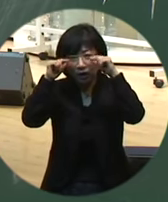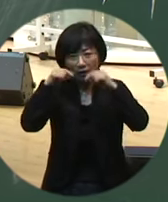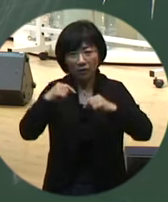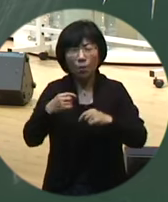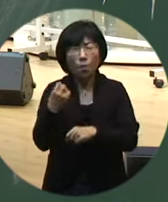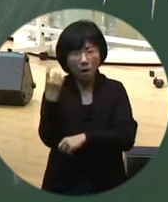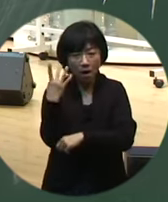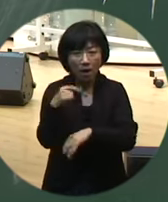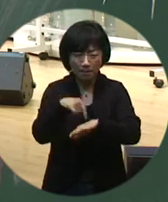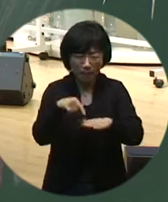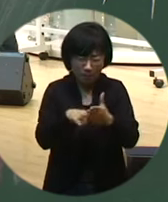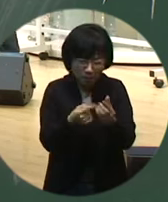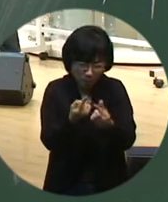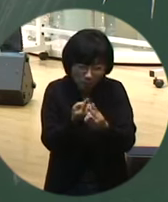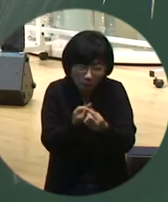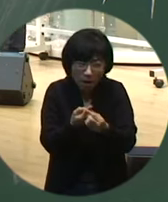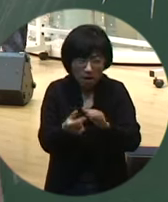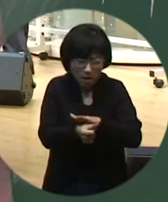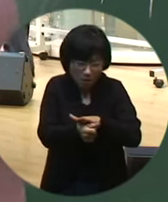at night. 이러거든요.